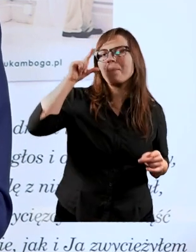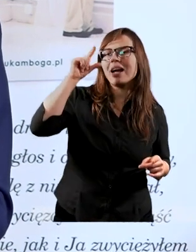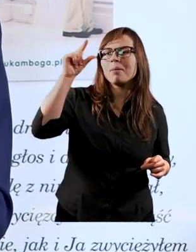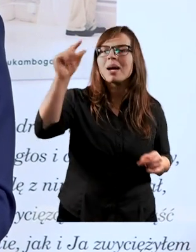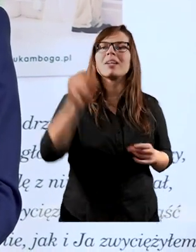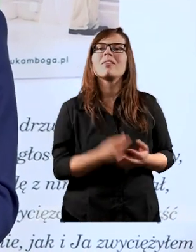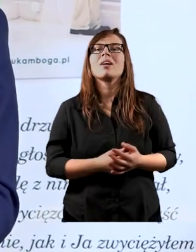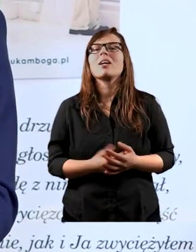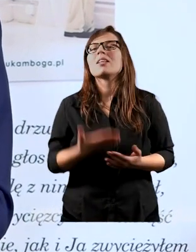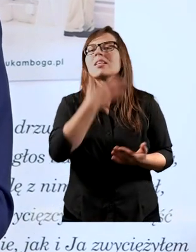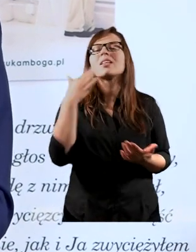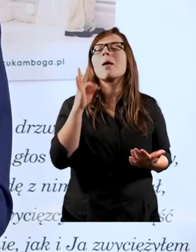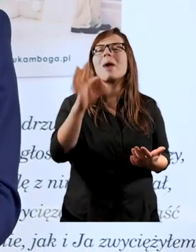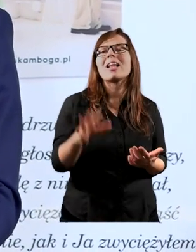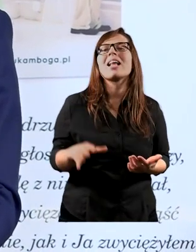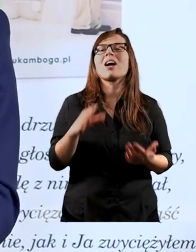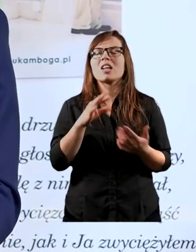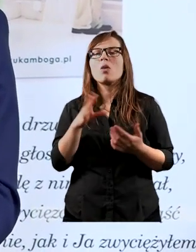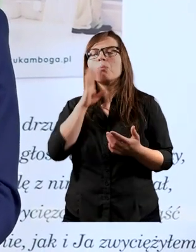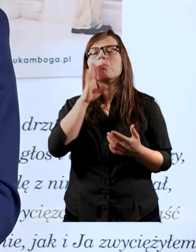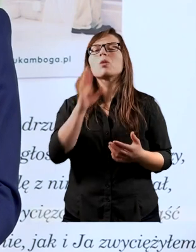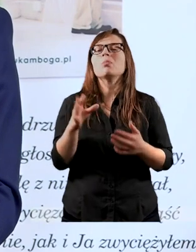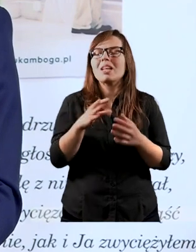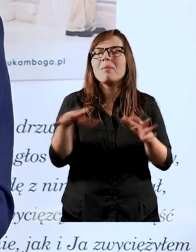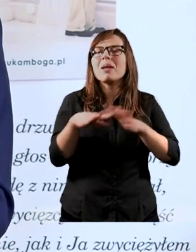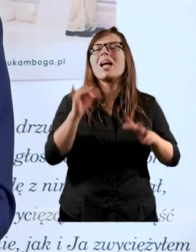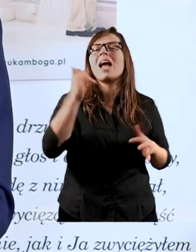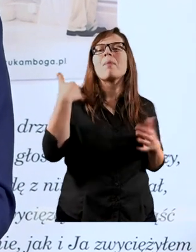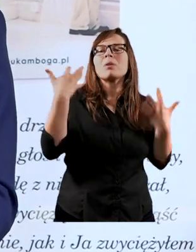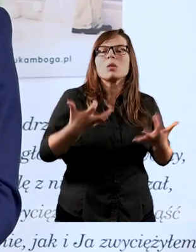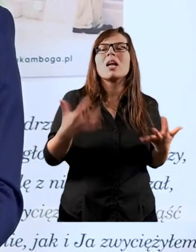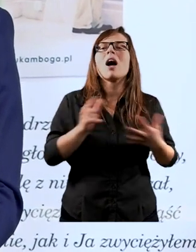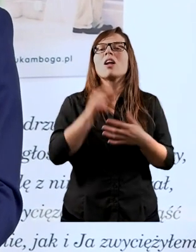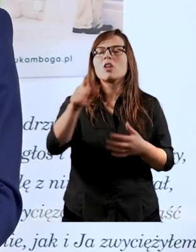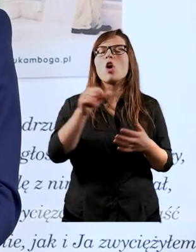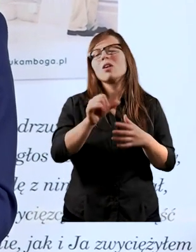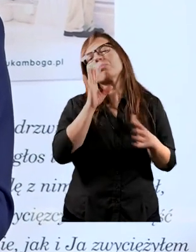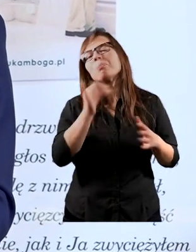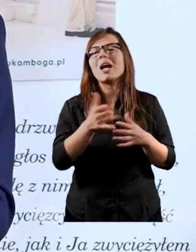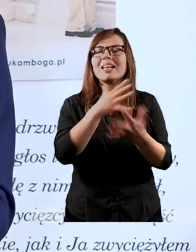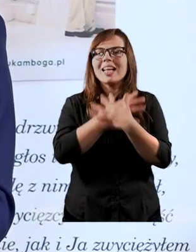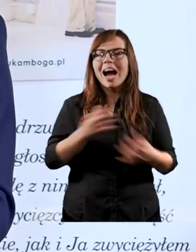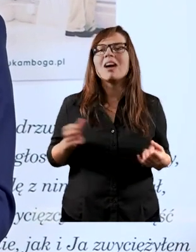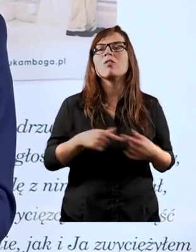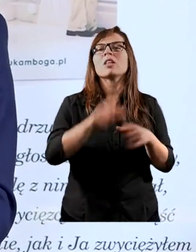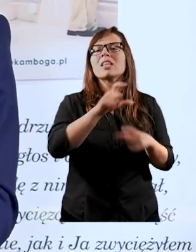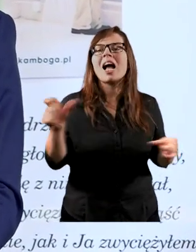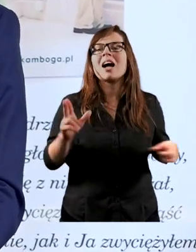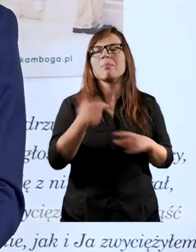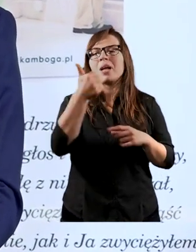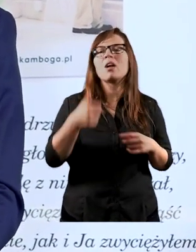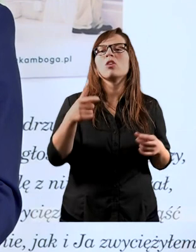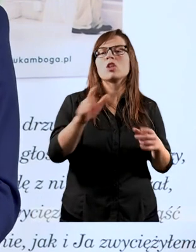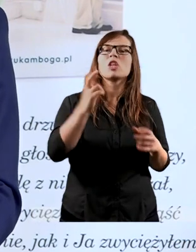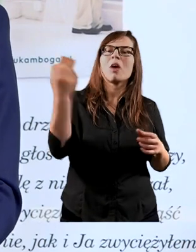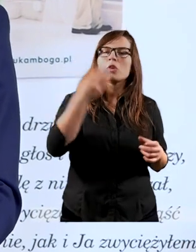perspektywy, że nie ma takiego prosperity, jakbyśmy chcieli, to wcale nie znaczy, że to jest jakaś tragedia. Bo to jest czas, po pierwsze, żeby